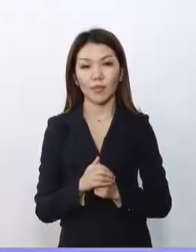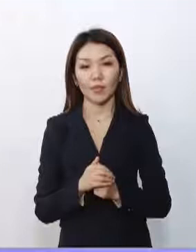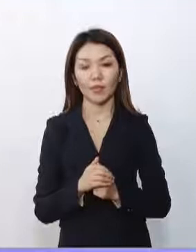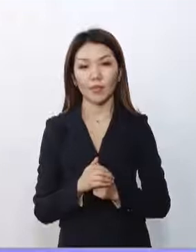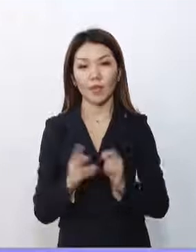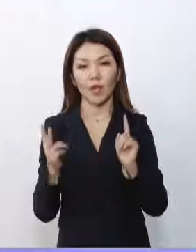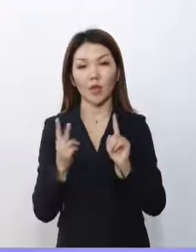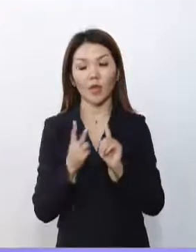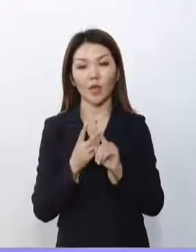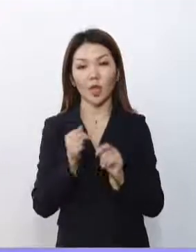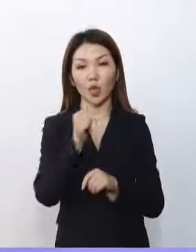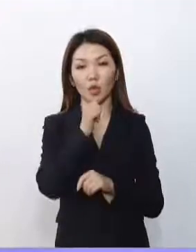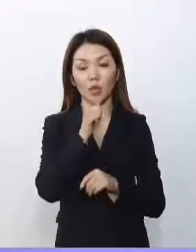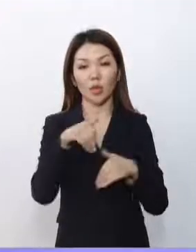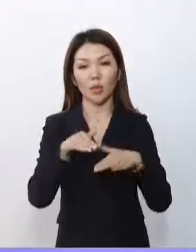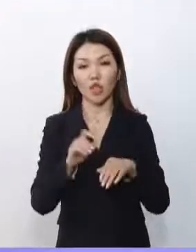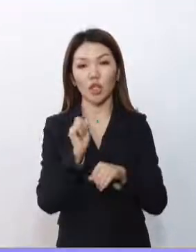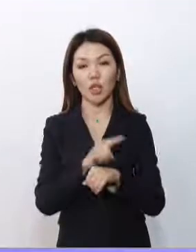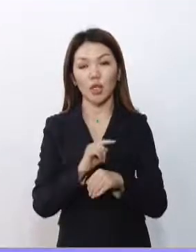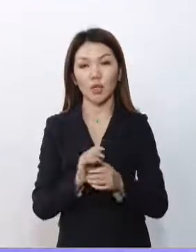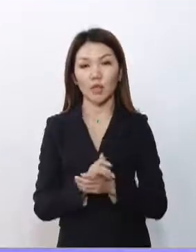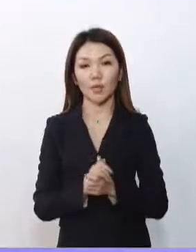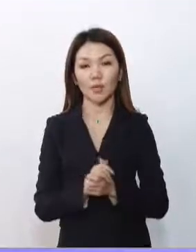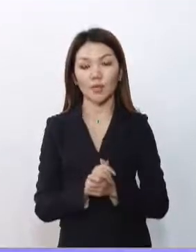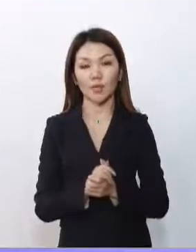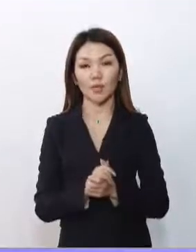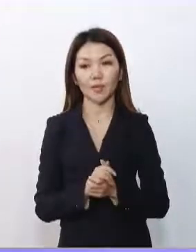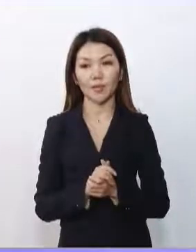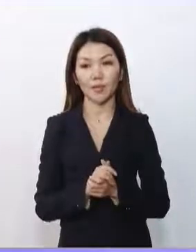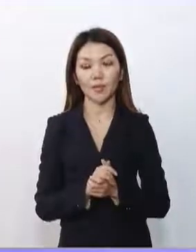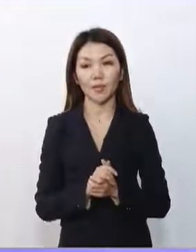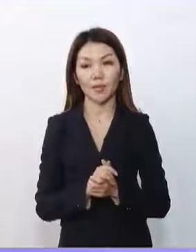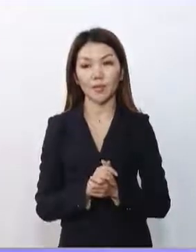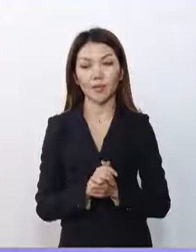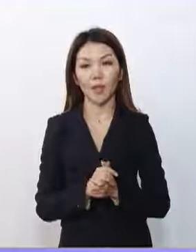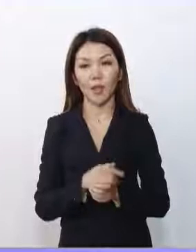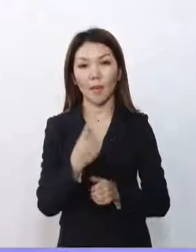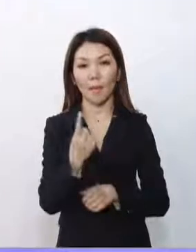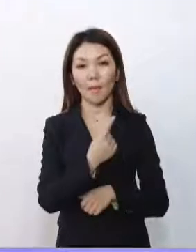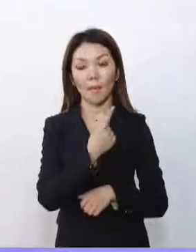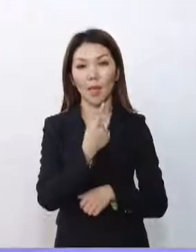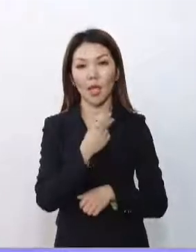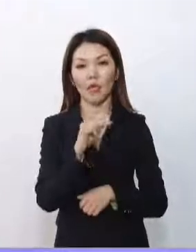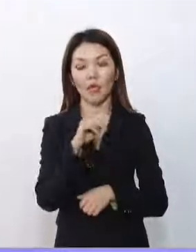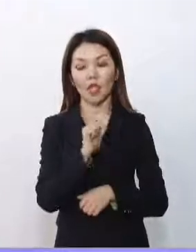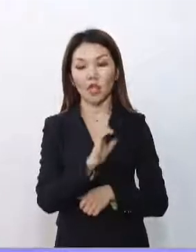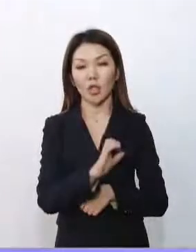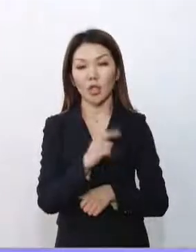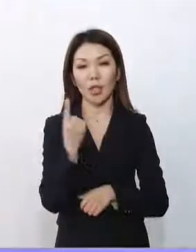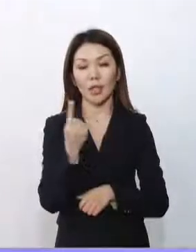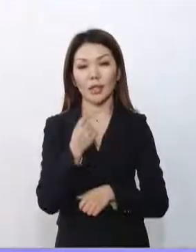второй способ решения задачи за 1 час один